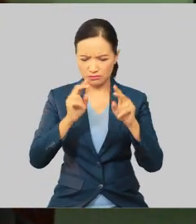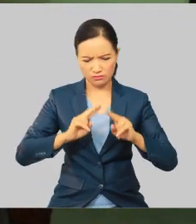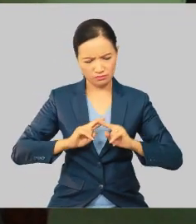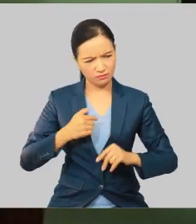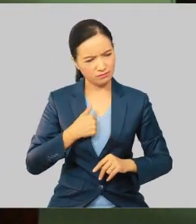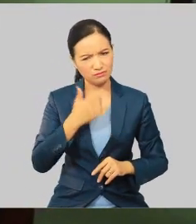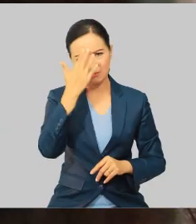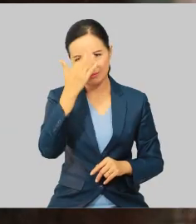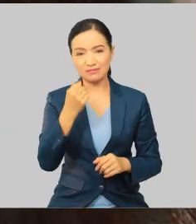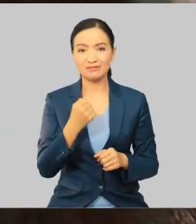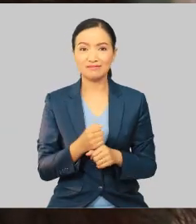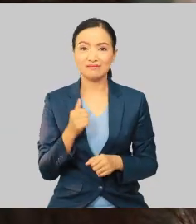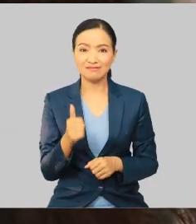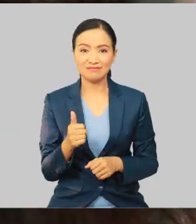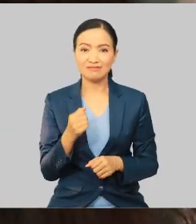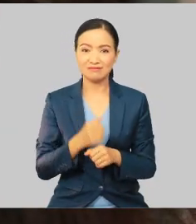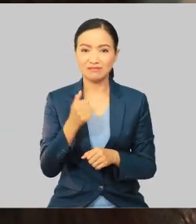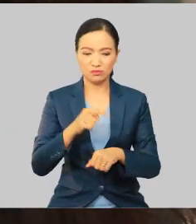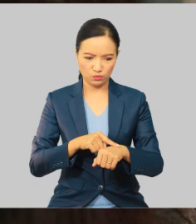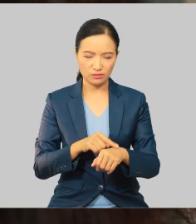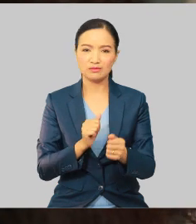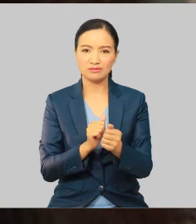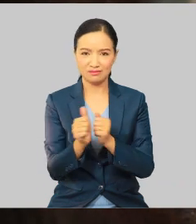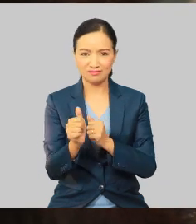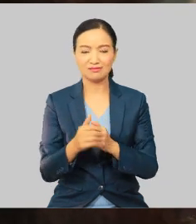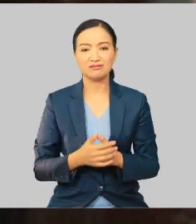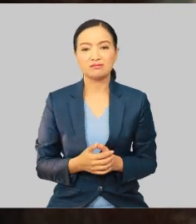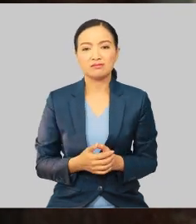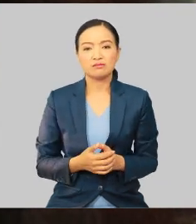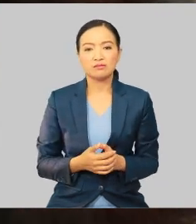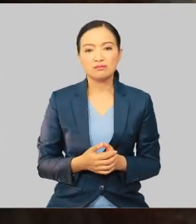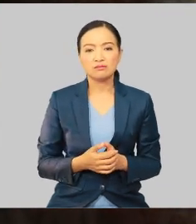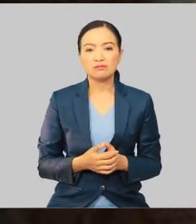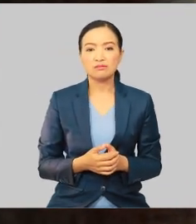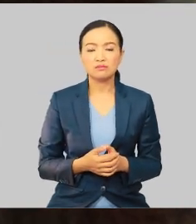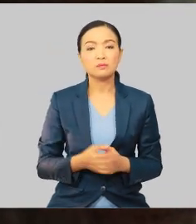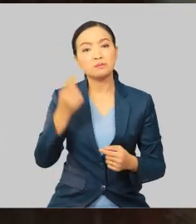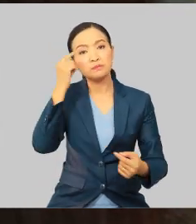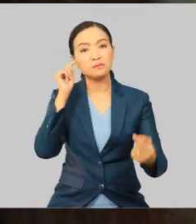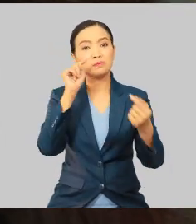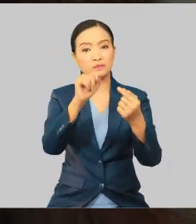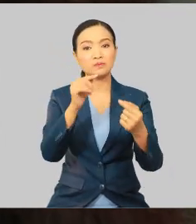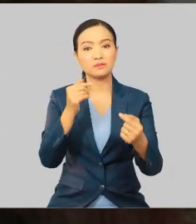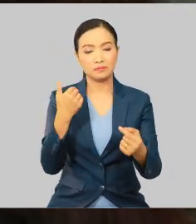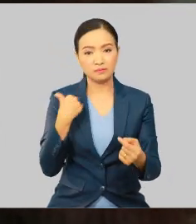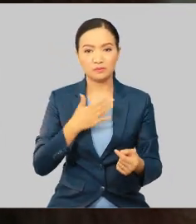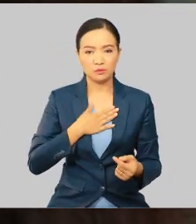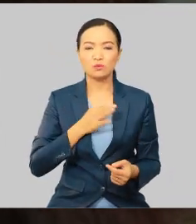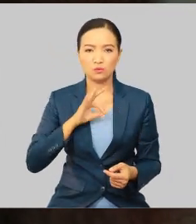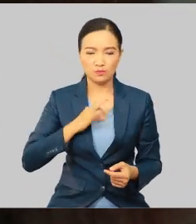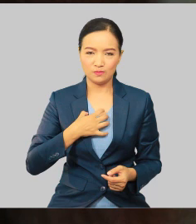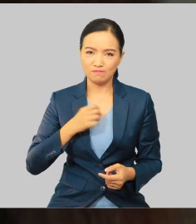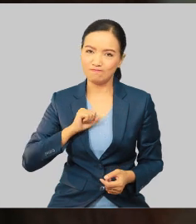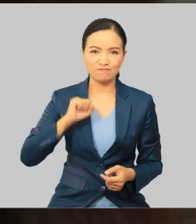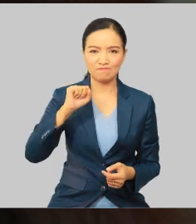ตัวเองเหมือนกันว่าทำไมถึงทำได้แล้วก็ทำได้ทันในเวลานั้นเพราะอาจเพราะมีเป้าหมายเข้ามาแล้วเรารู้สึกอยากจะเอาช